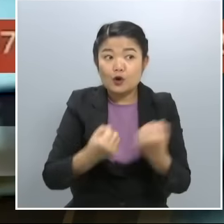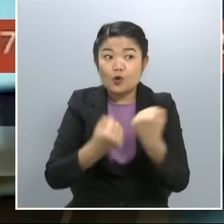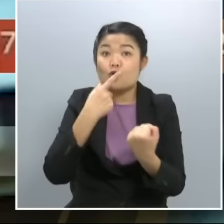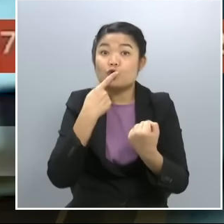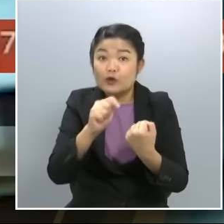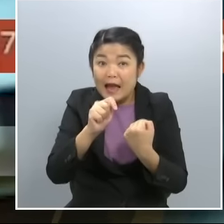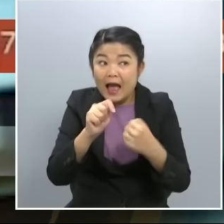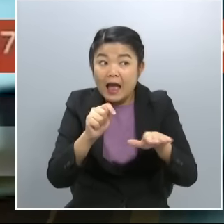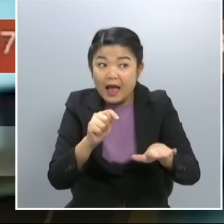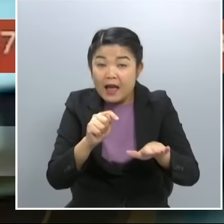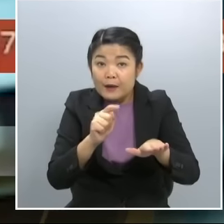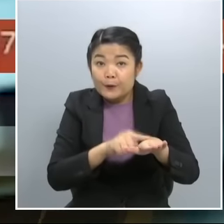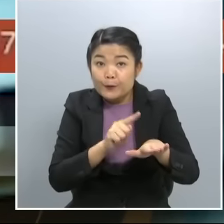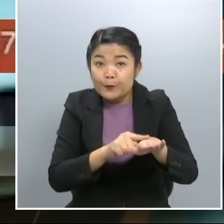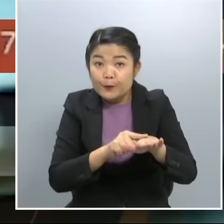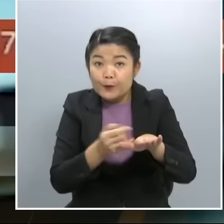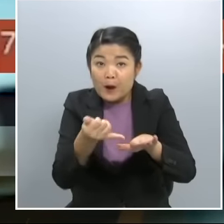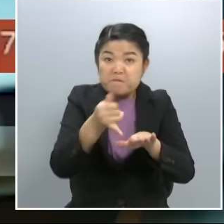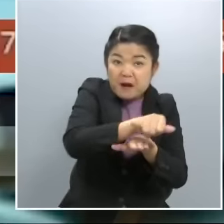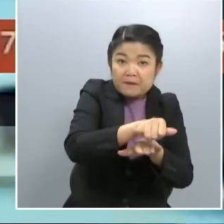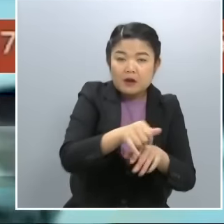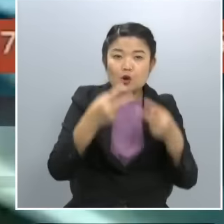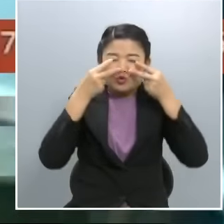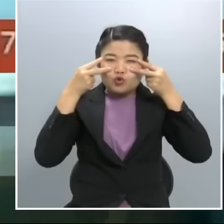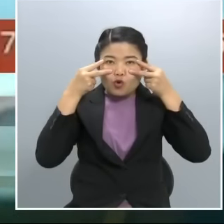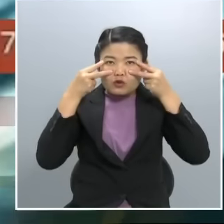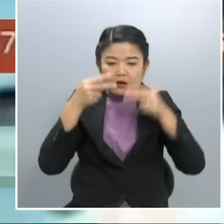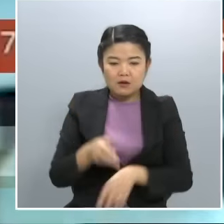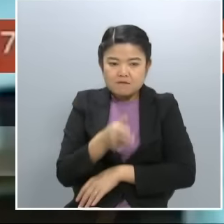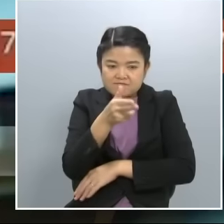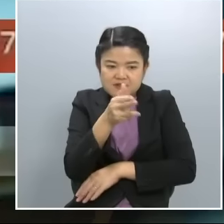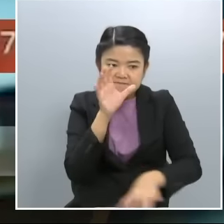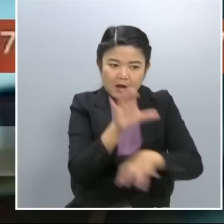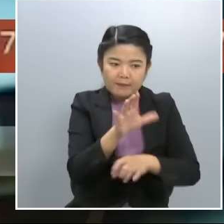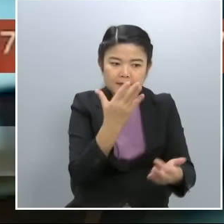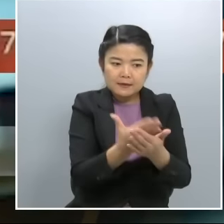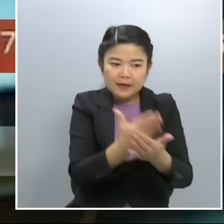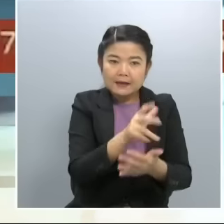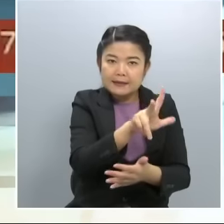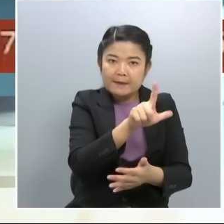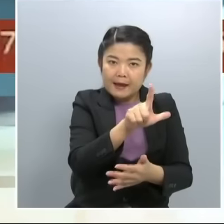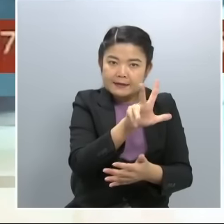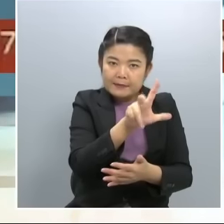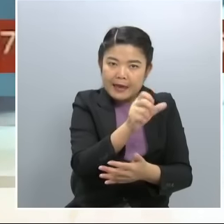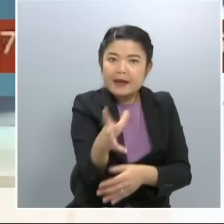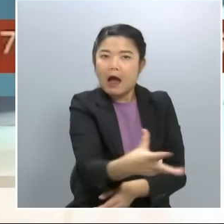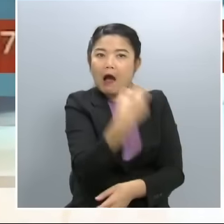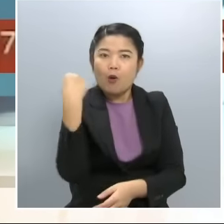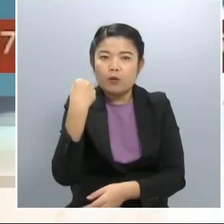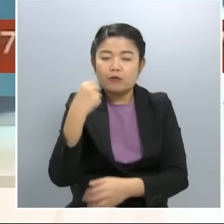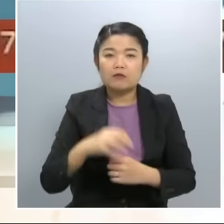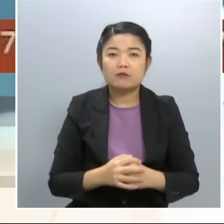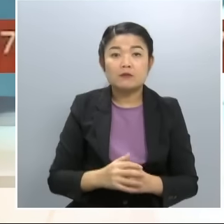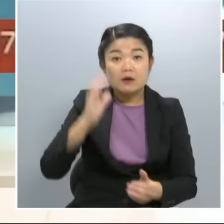เห็นภาพนี้แล้วคนไว้เอาปืนคมพูแล้วชิงเงิน 3ล้านสจนรถไปชุดสืบ